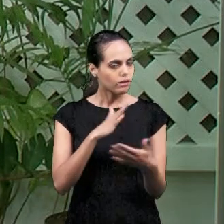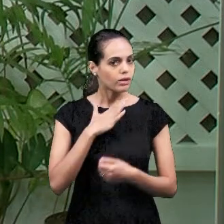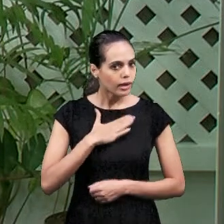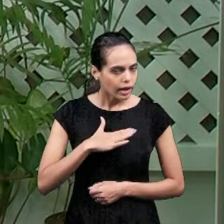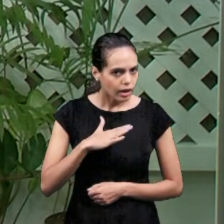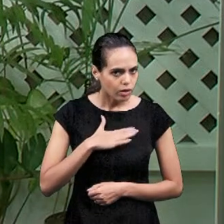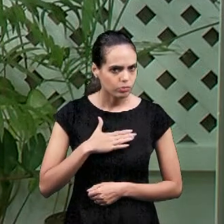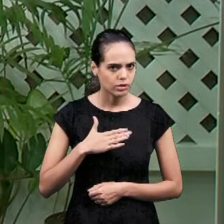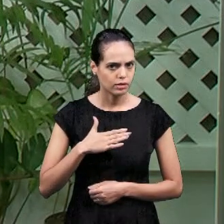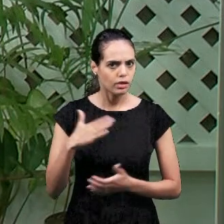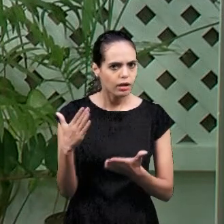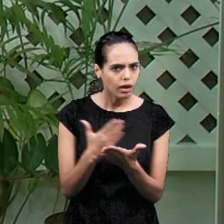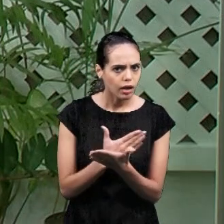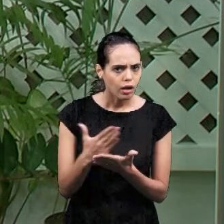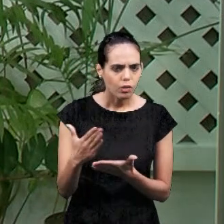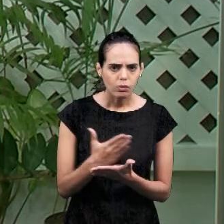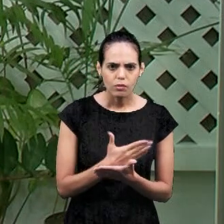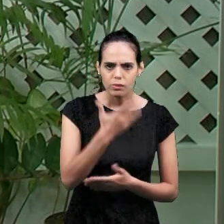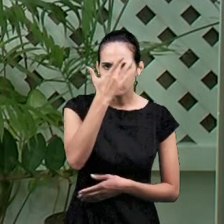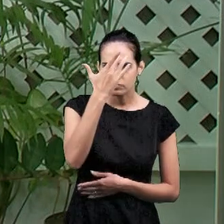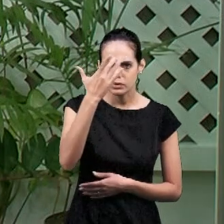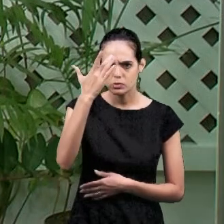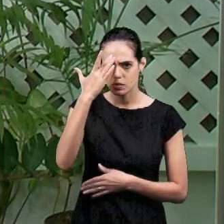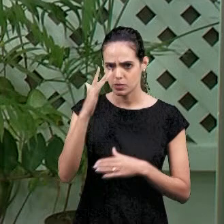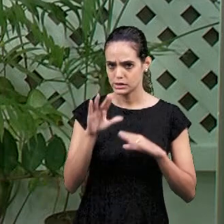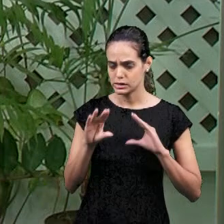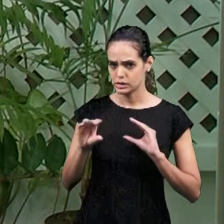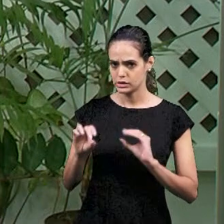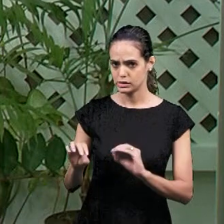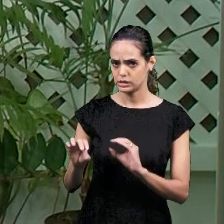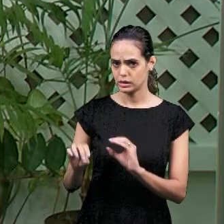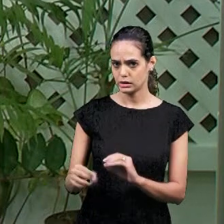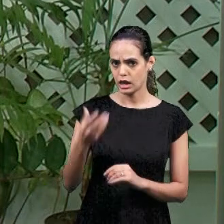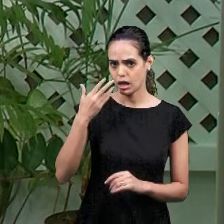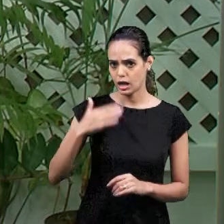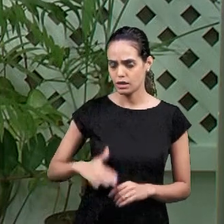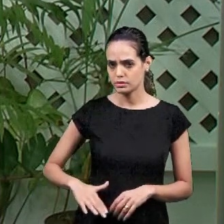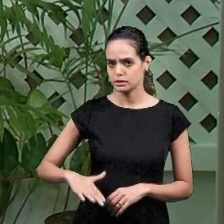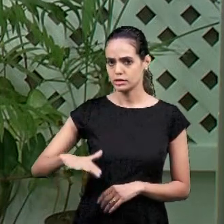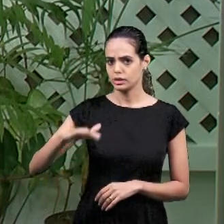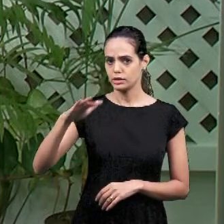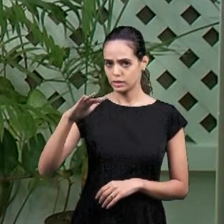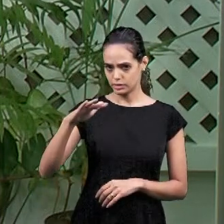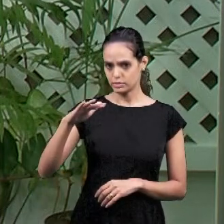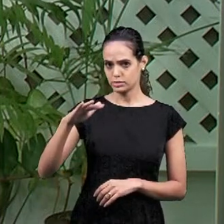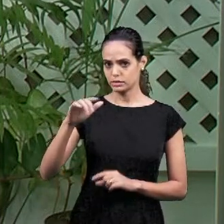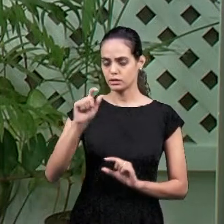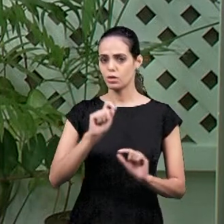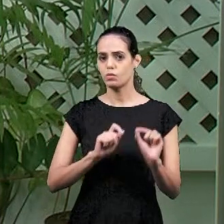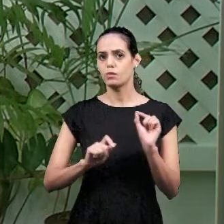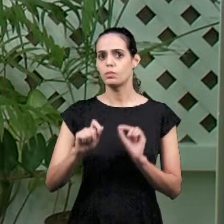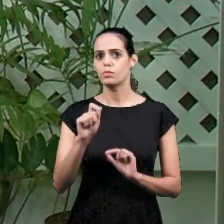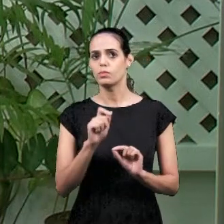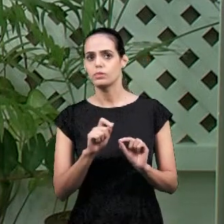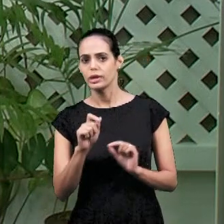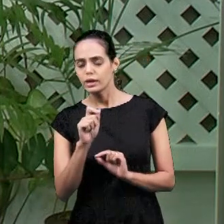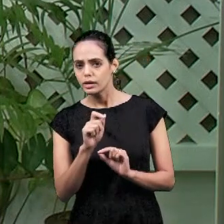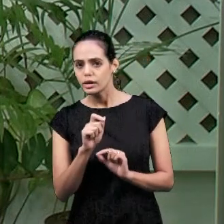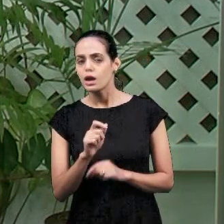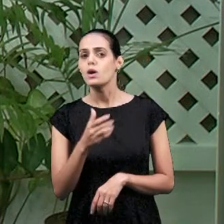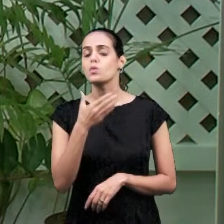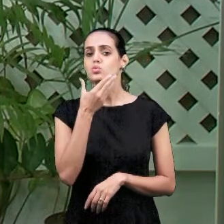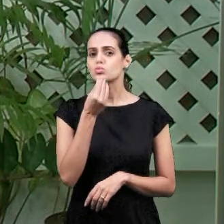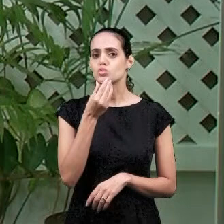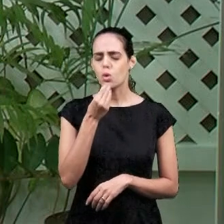chose. Quelques-uns veulent enseigner les enfants ce que personne n'est en train d'enseigner. Galilée